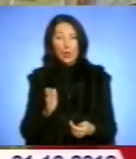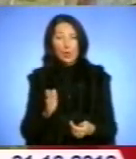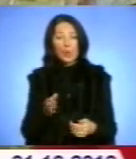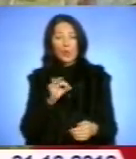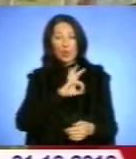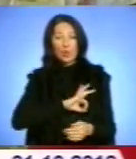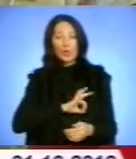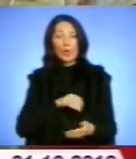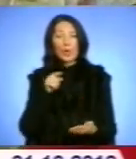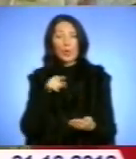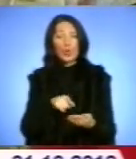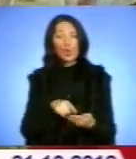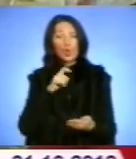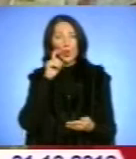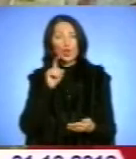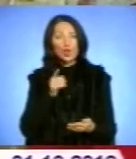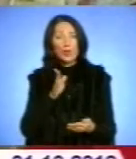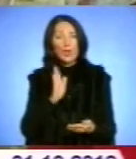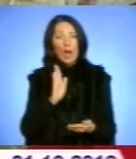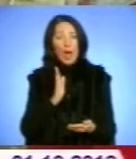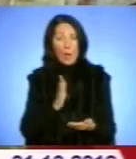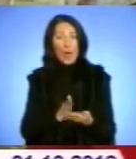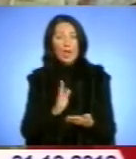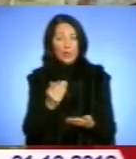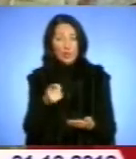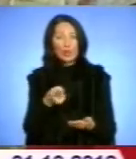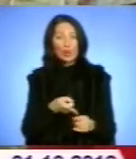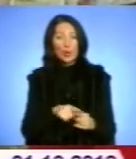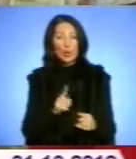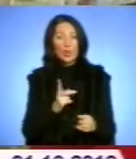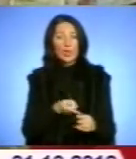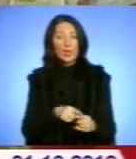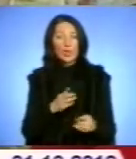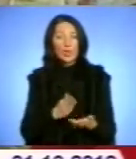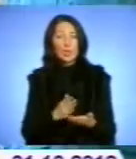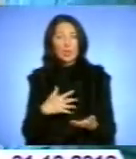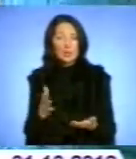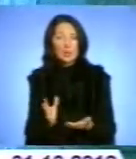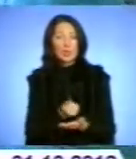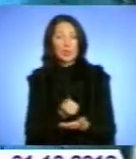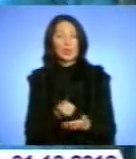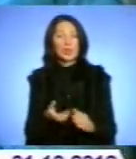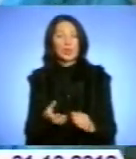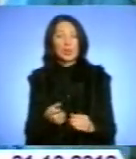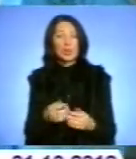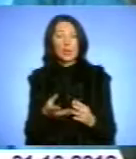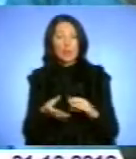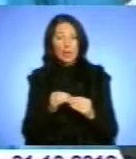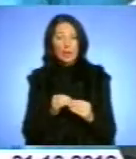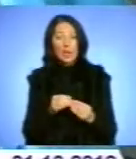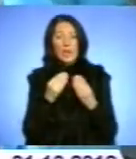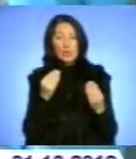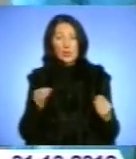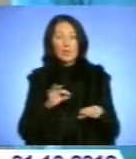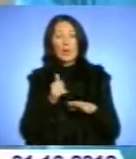використовувати позицію України, що вона мала від цього, які вона мала від цього свої якісь здобутки. Тож експозиція, присвячена